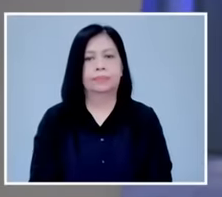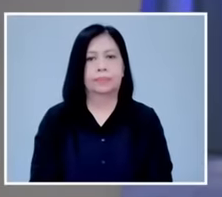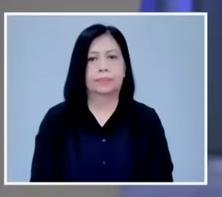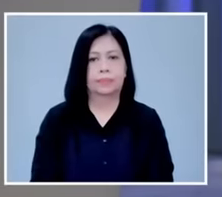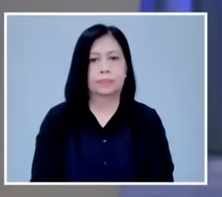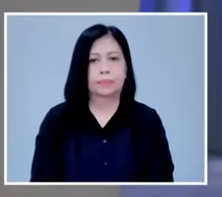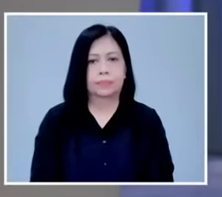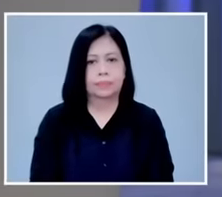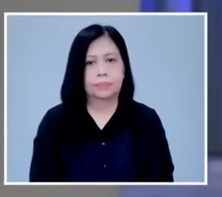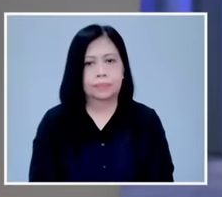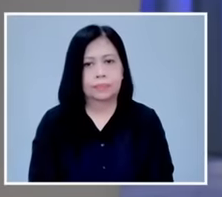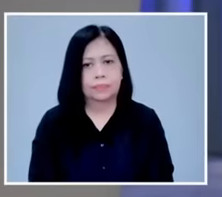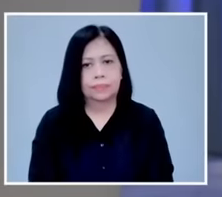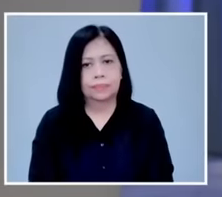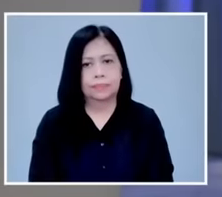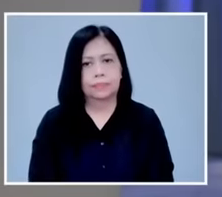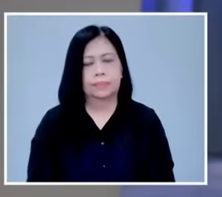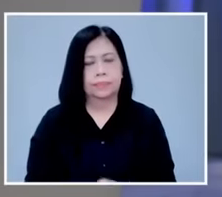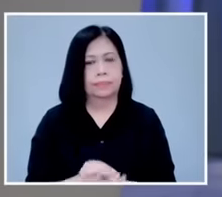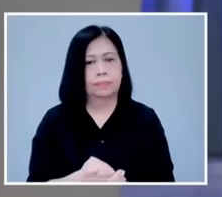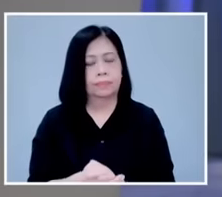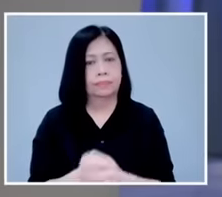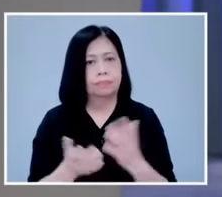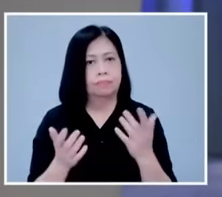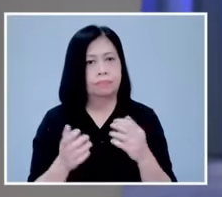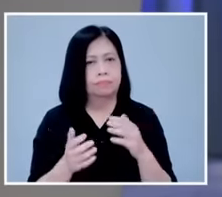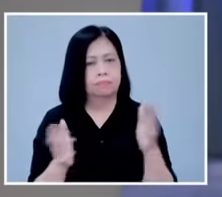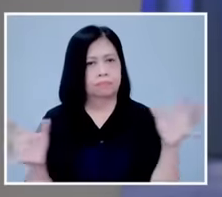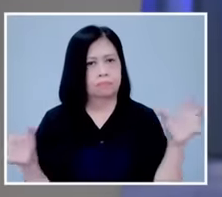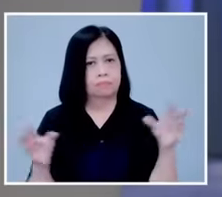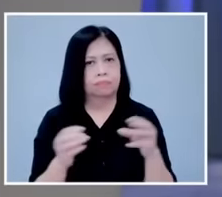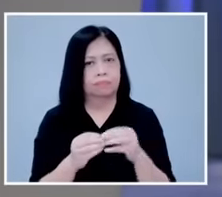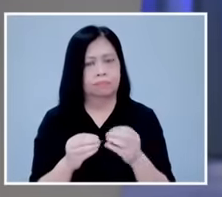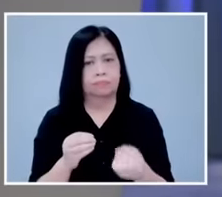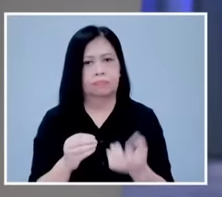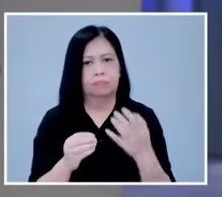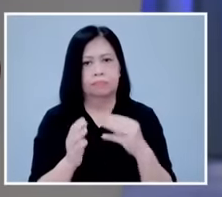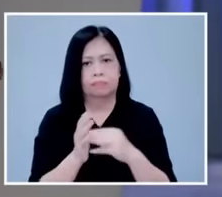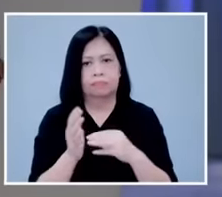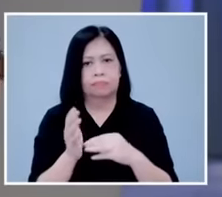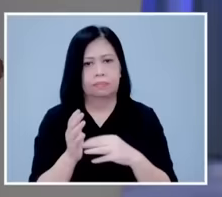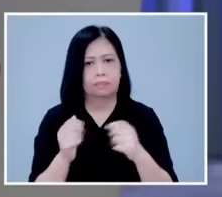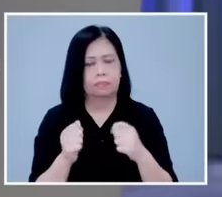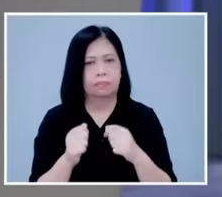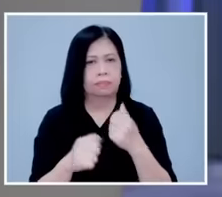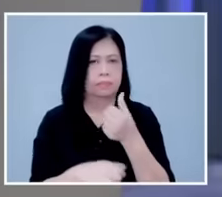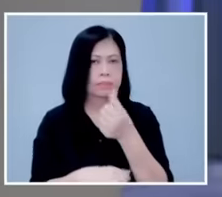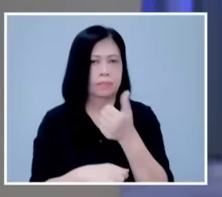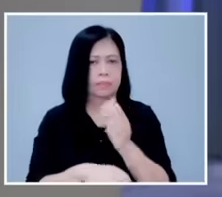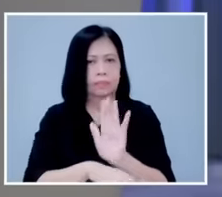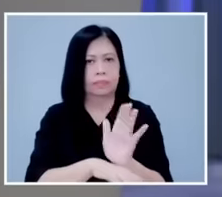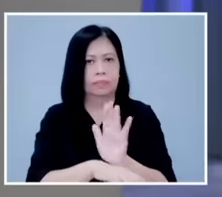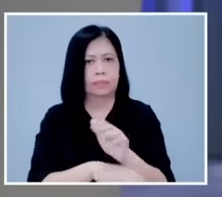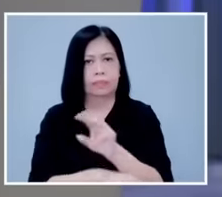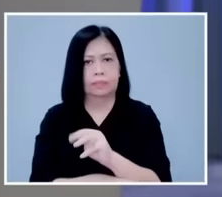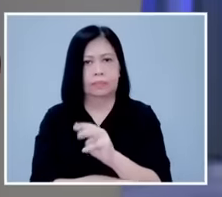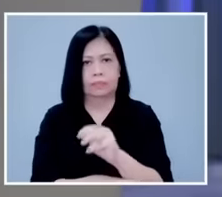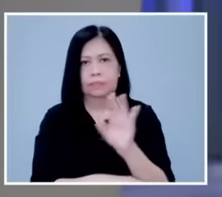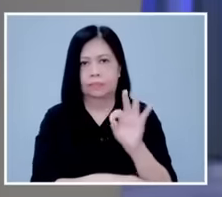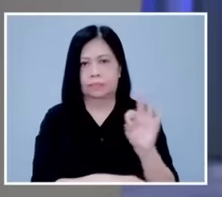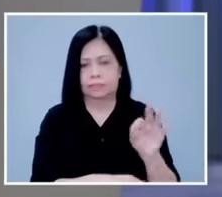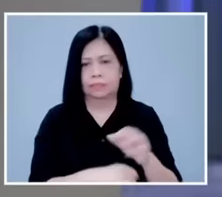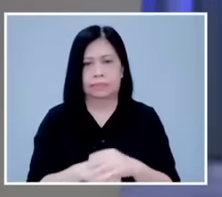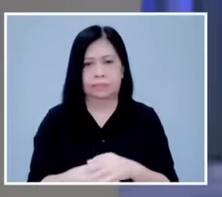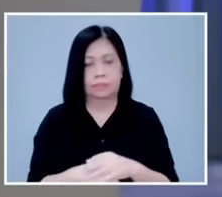Pumalo na sa 700 million pesos ang pinagsamang kita ng 10 pelikula sa Metro Manila Film Festival.